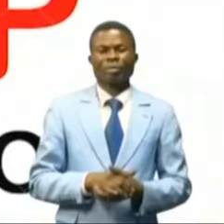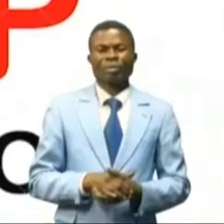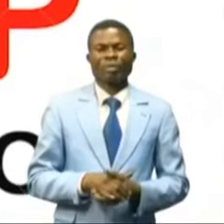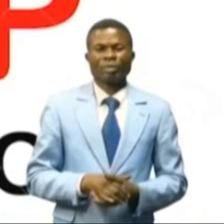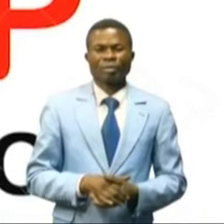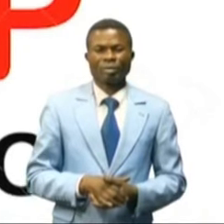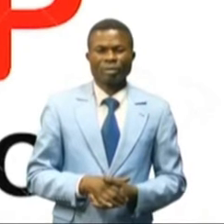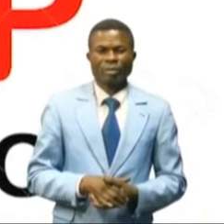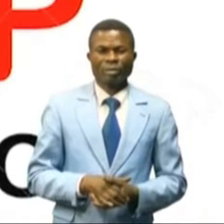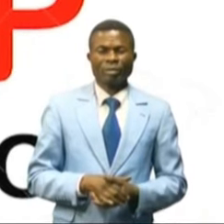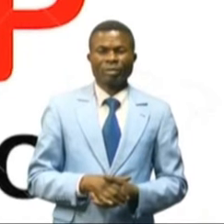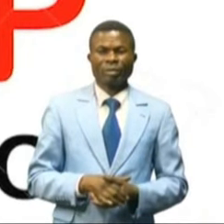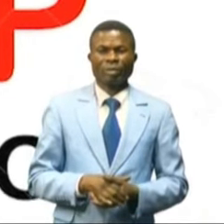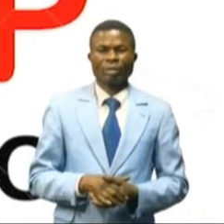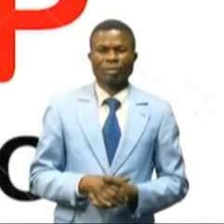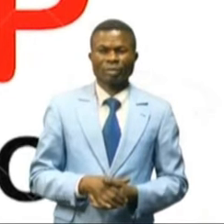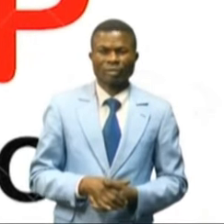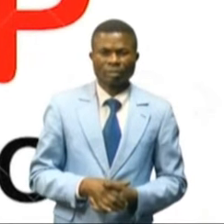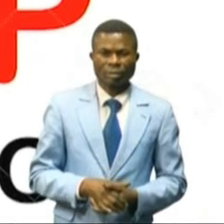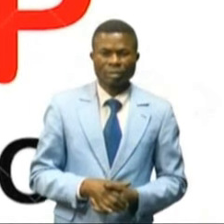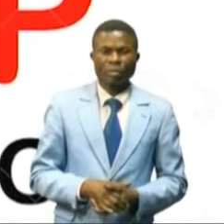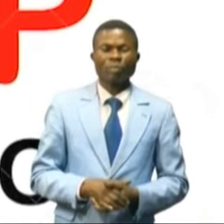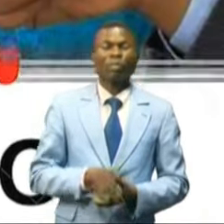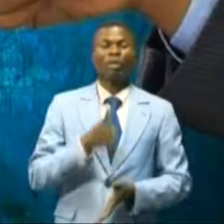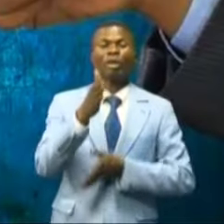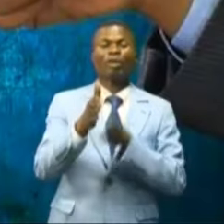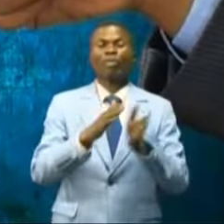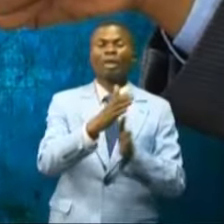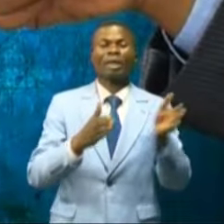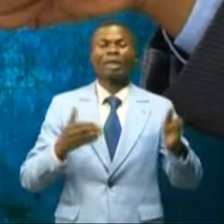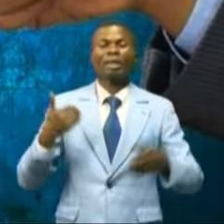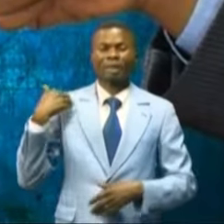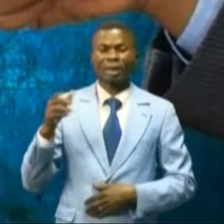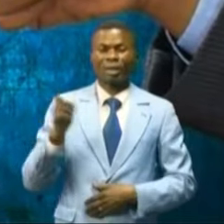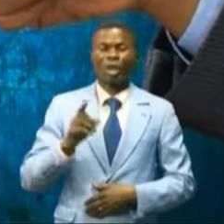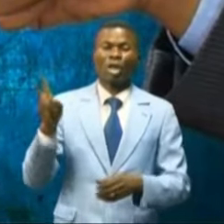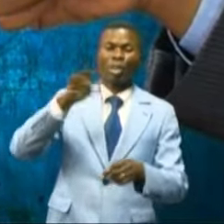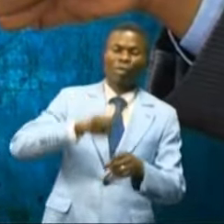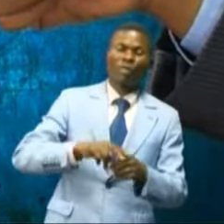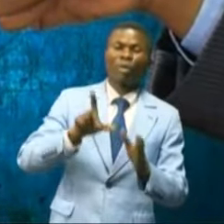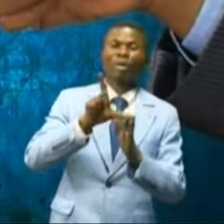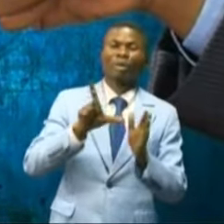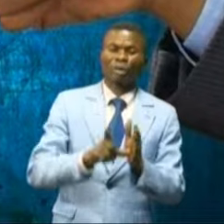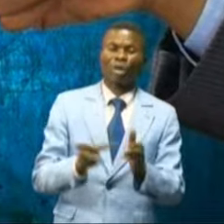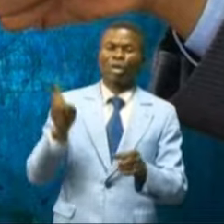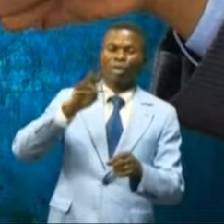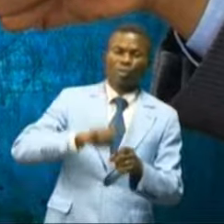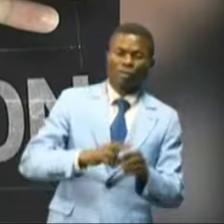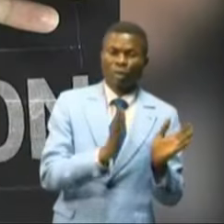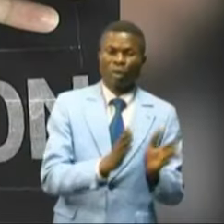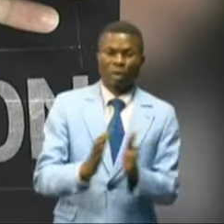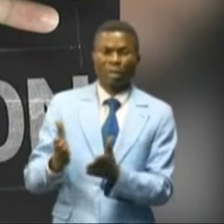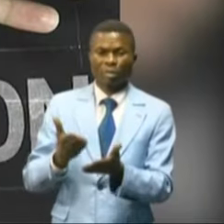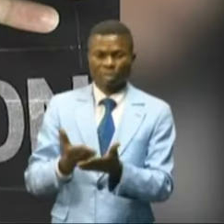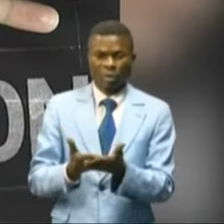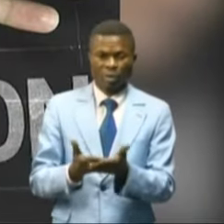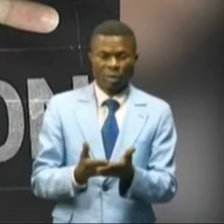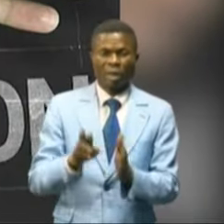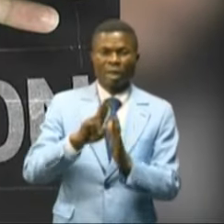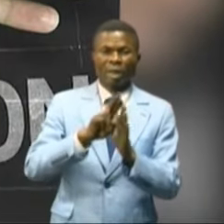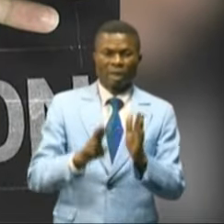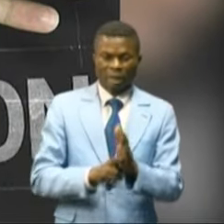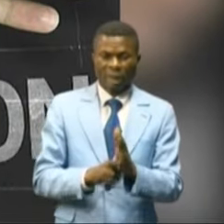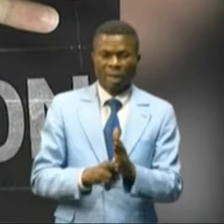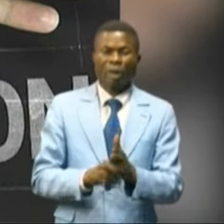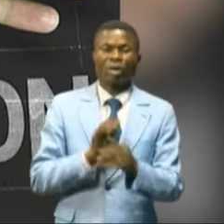reportages. Corruption, détournement des deniers publics, violation des consignes, violation des dispositions et règlements